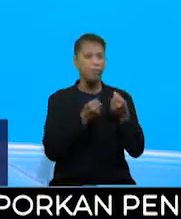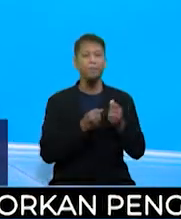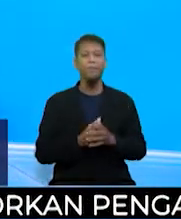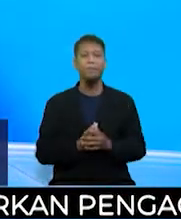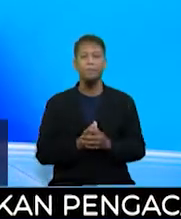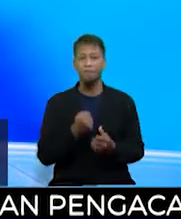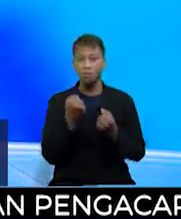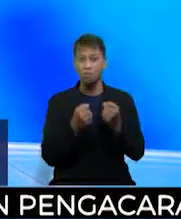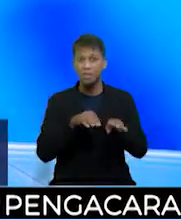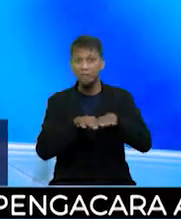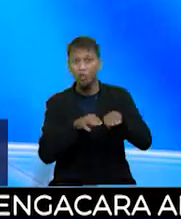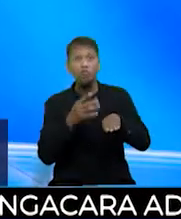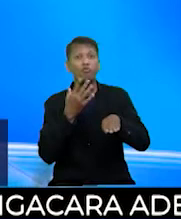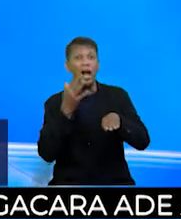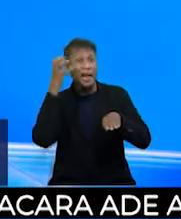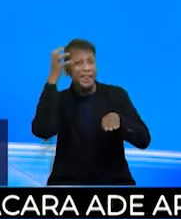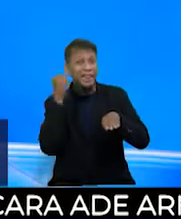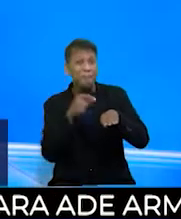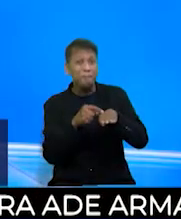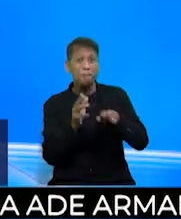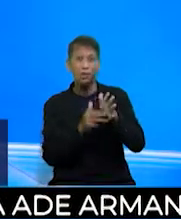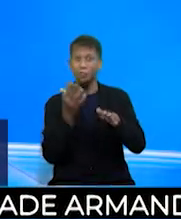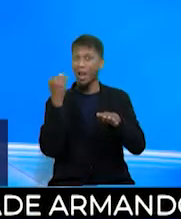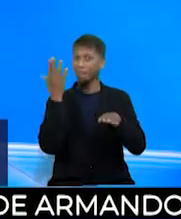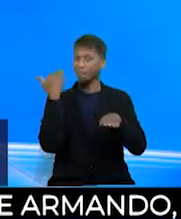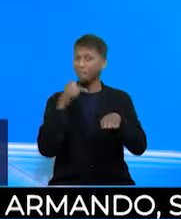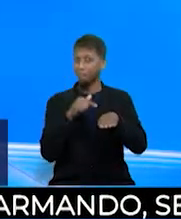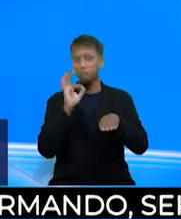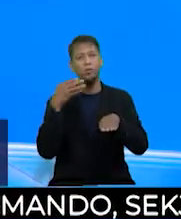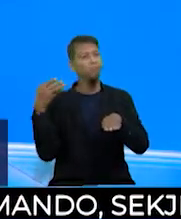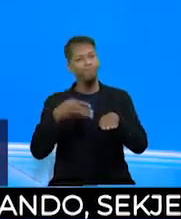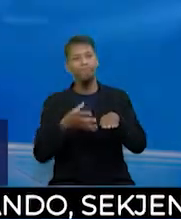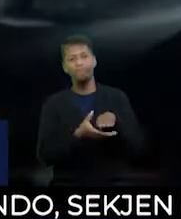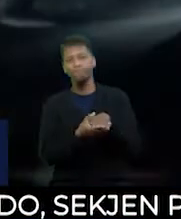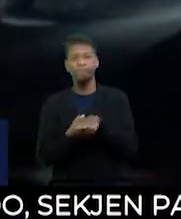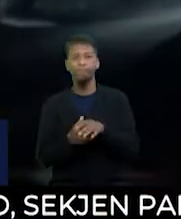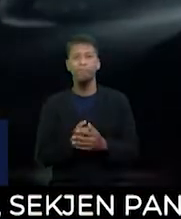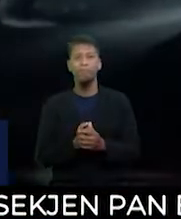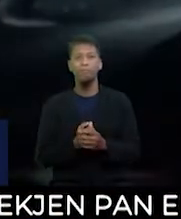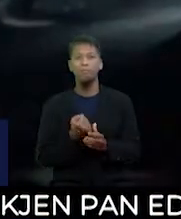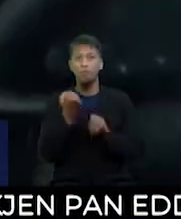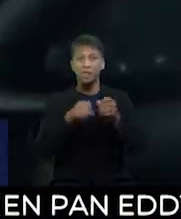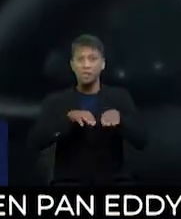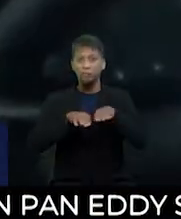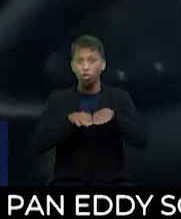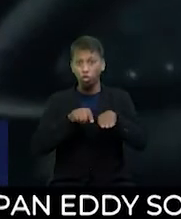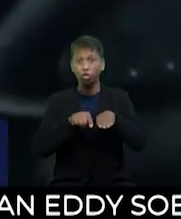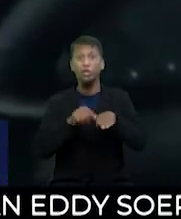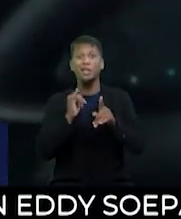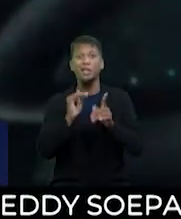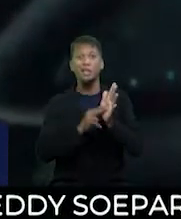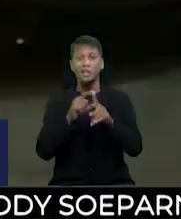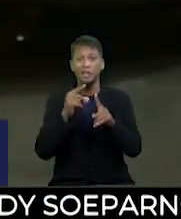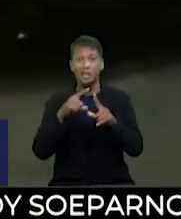berwarna hitam sejak Minggu malam sudah terparkir di halaman Bareskrim Polri. Mobil sport Indra Kents terparkir bersebelahan